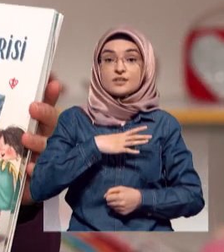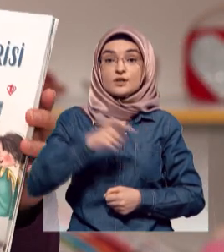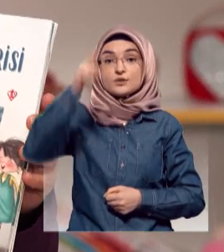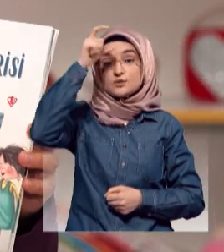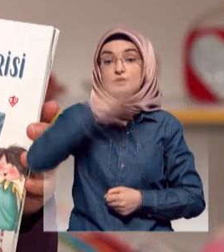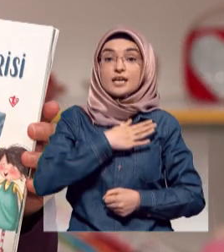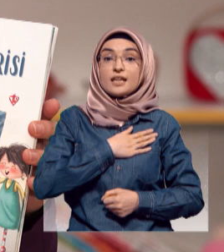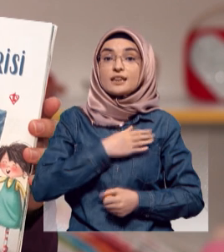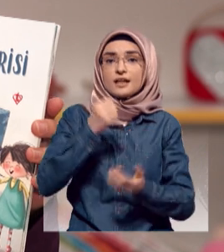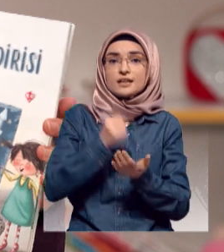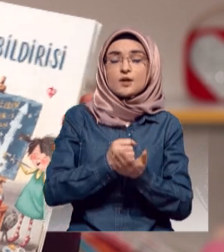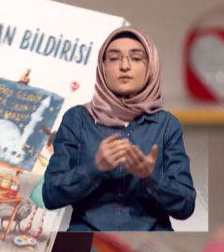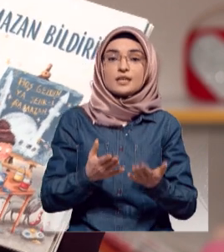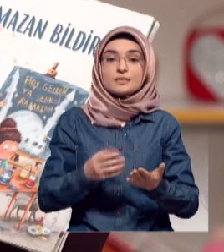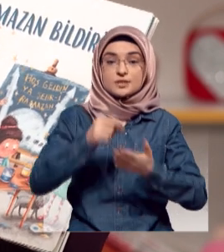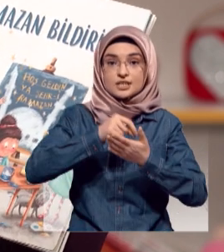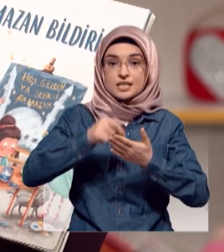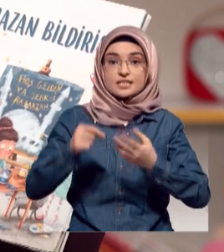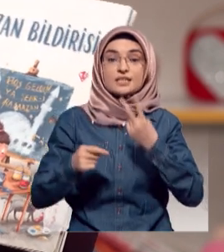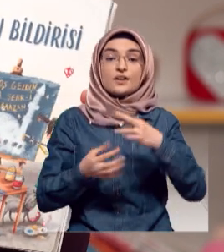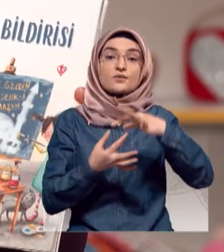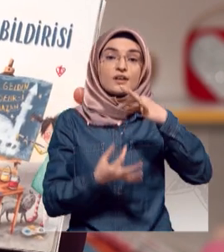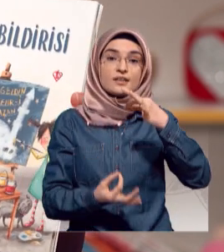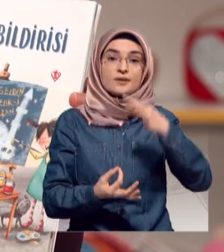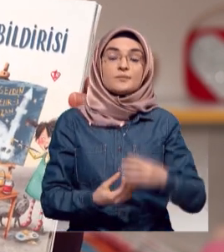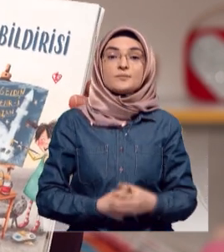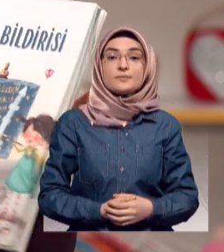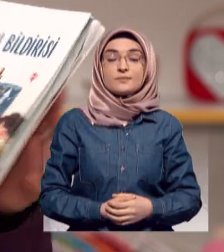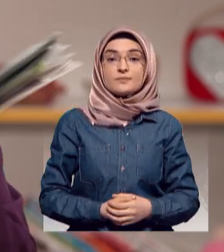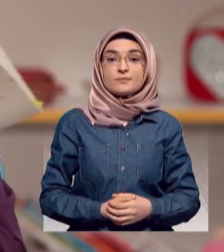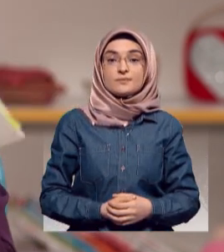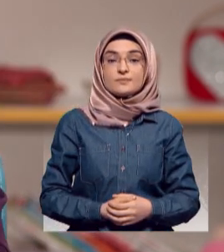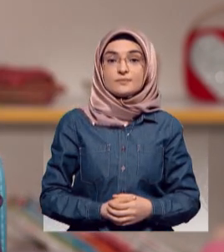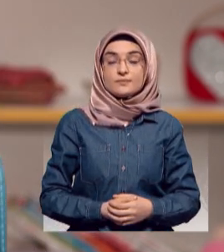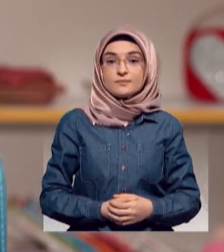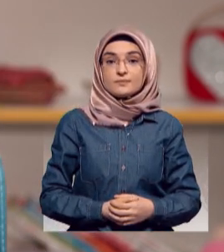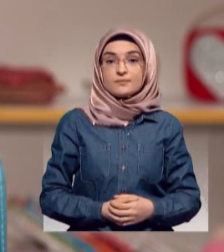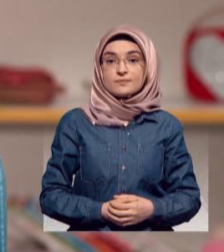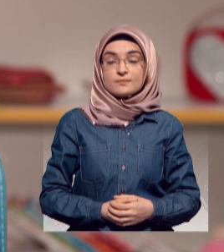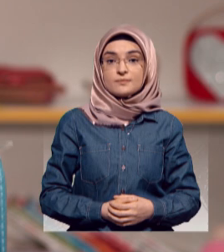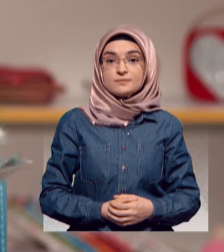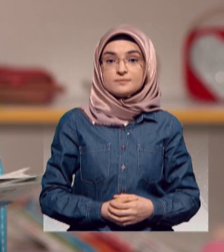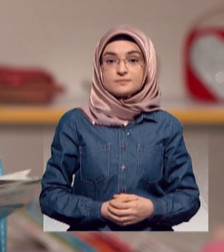Vakfı tarafından hazırlanmış. Yazarı Vural Kaya.